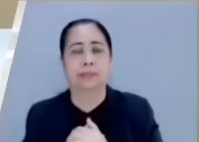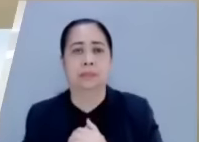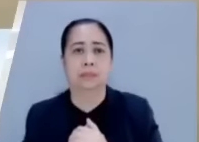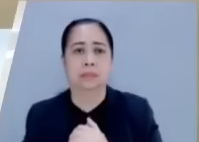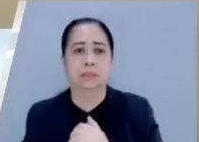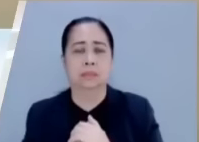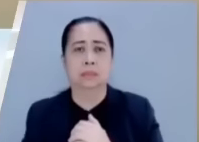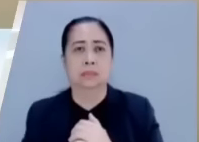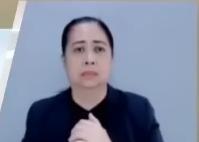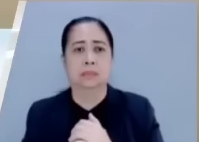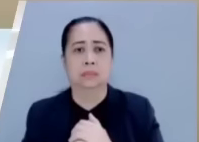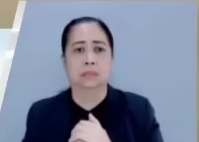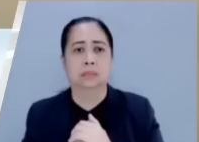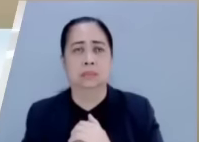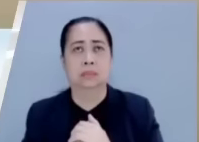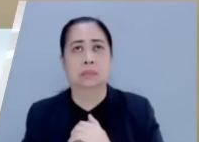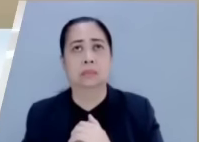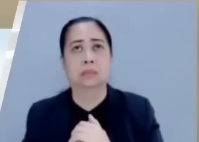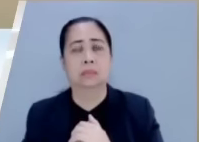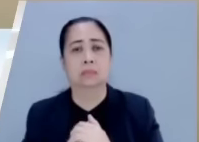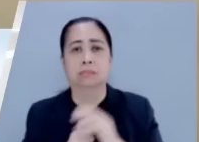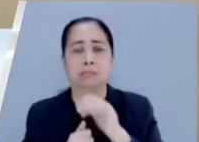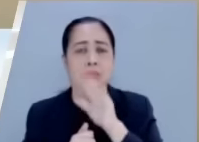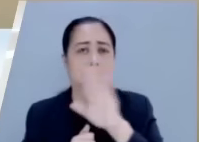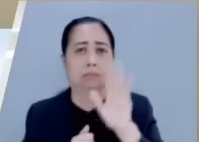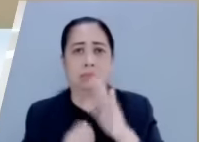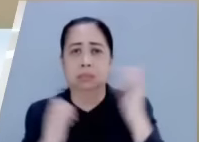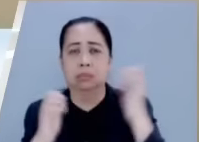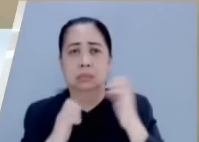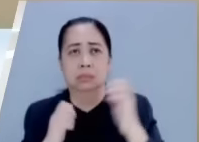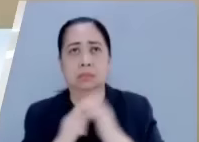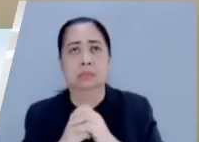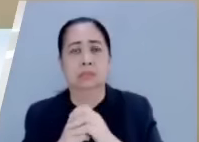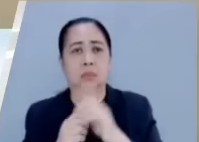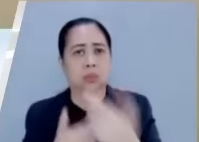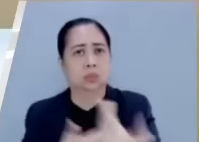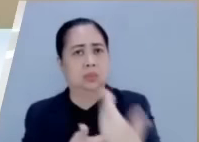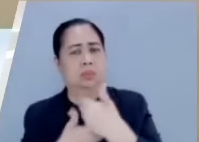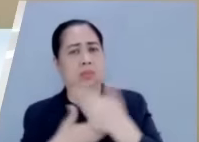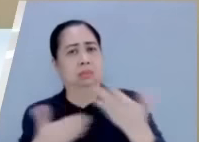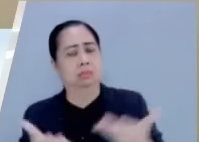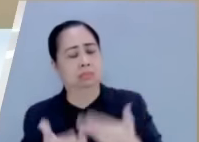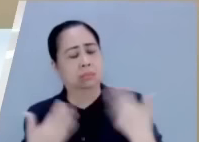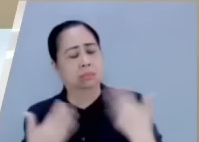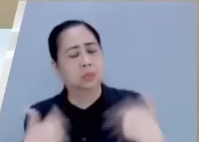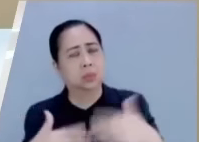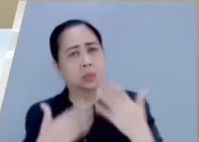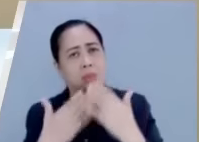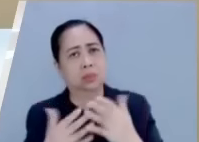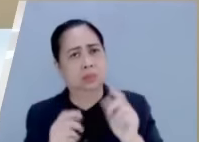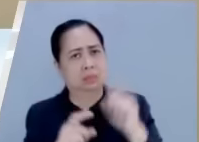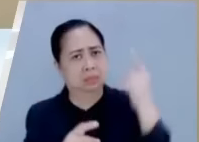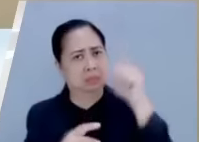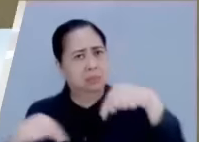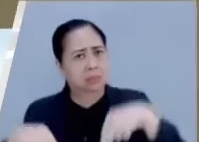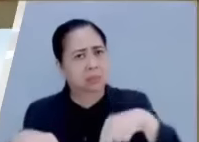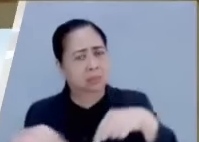Hindi namin akalain na makarating kayo dito sa amin kasi malayo dito sa amin,